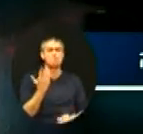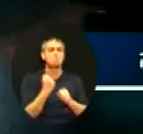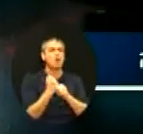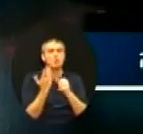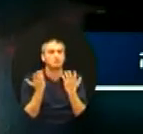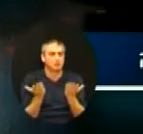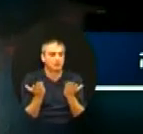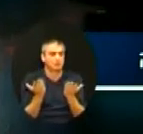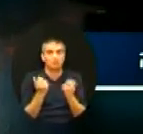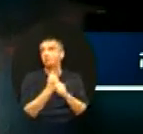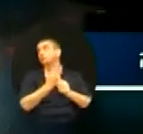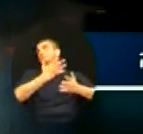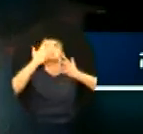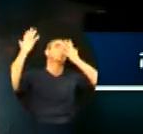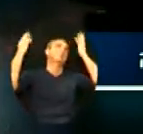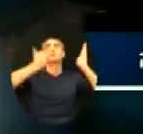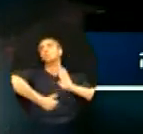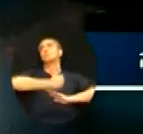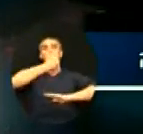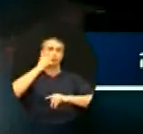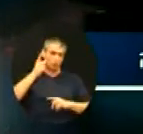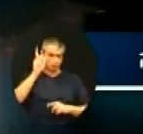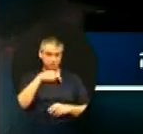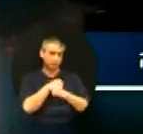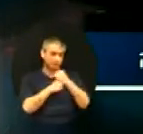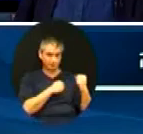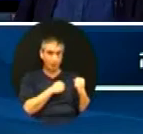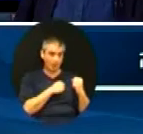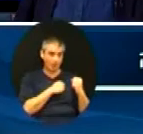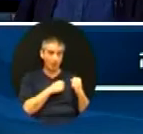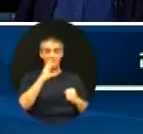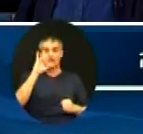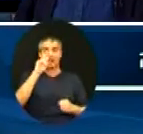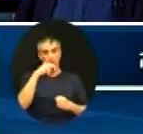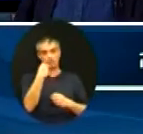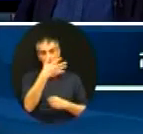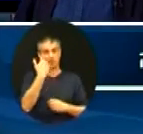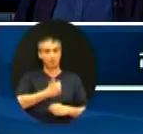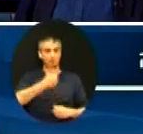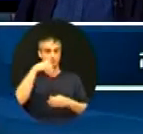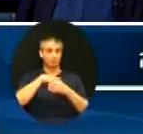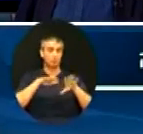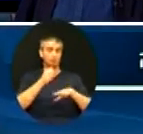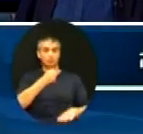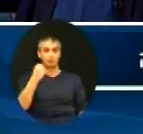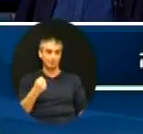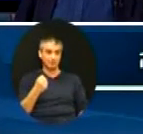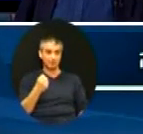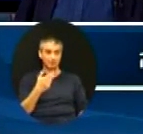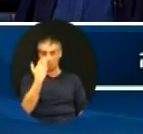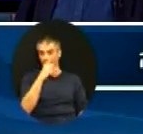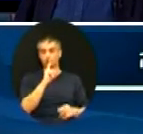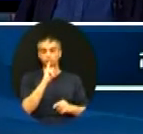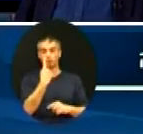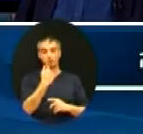עושה? שעושים ממנו עכשיו איזה מנהיג, הוא איש שמאל, שכחלון נתן לו להיות שר בממשלת ימין, היה